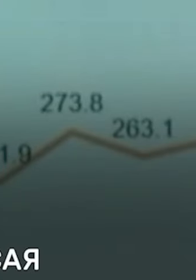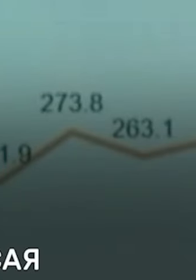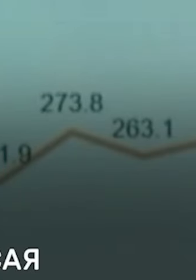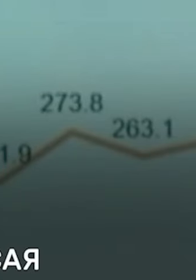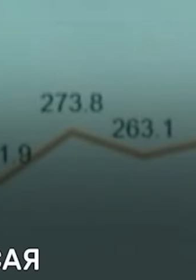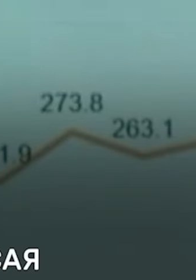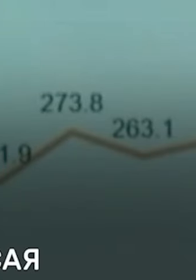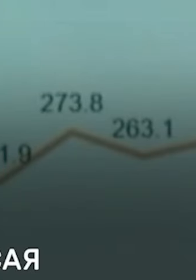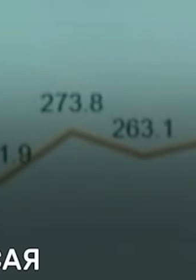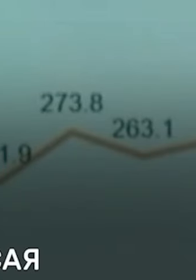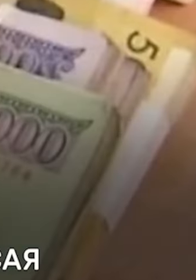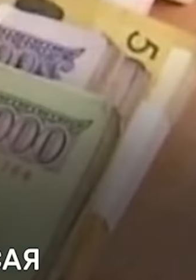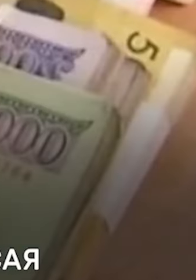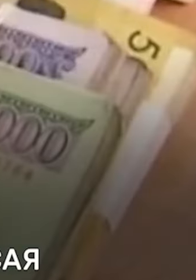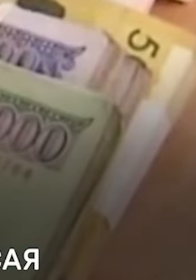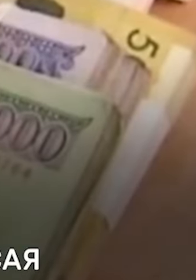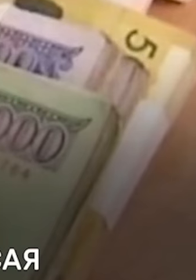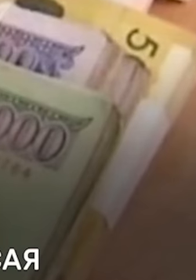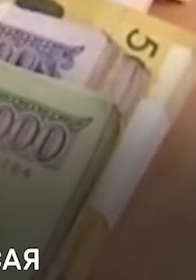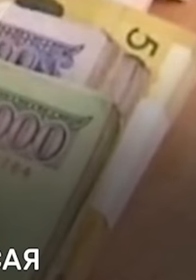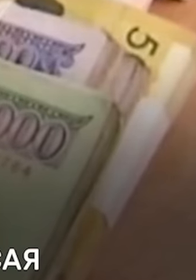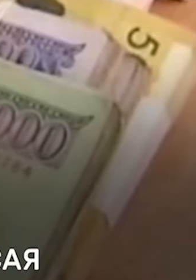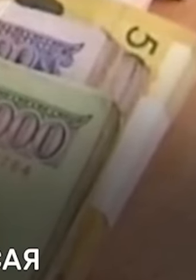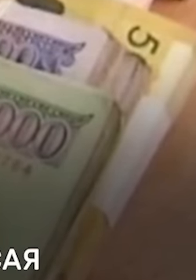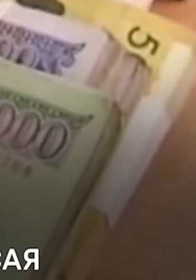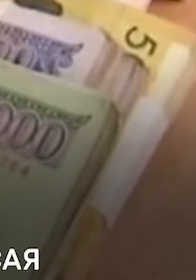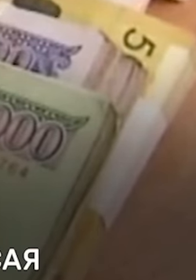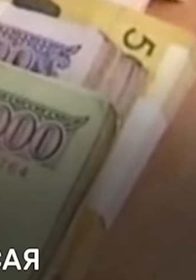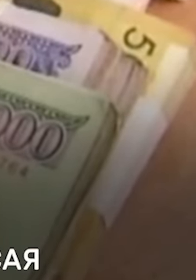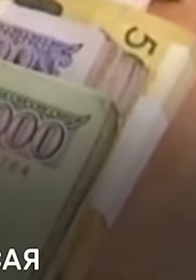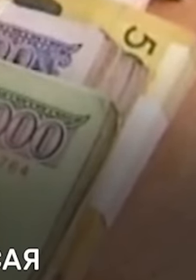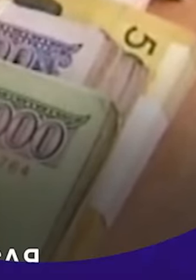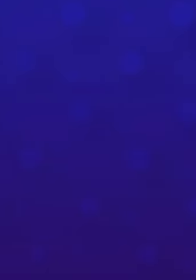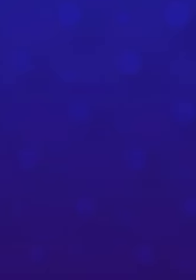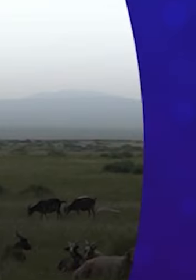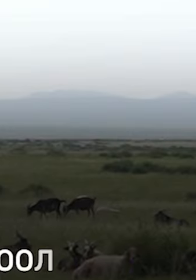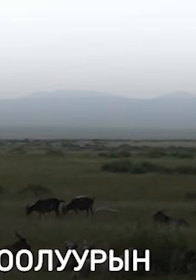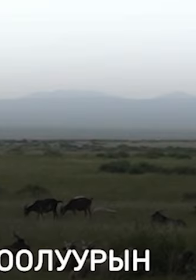Улсын хэмжээнд дундаж цалин 2.5 сая төгрөг, голч цалин 2 сая төгрөг байна.